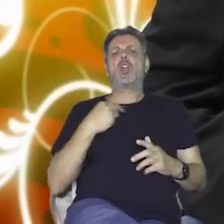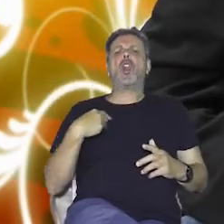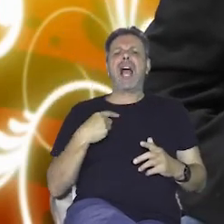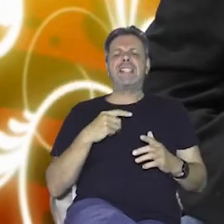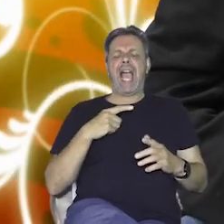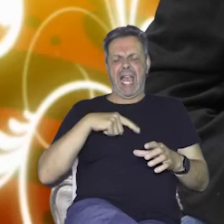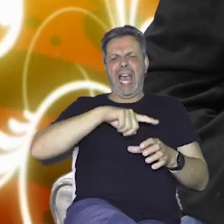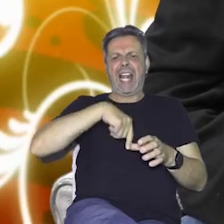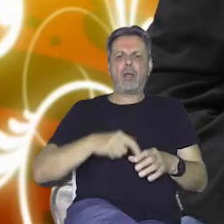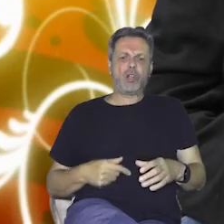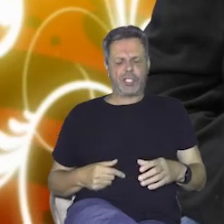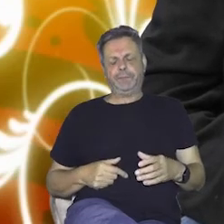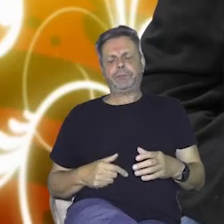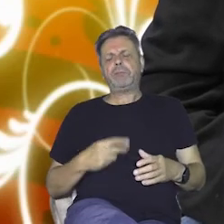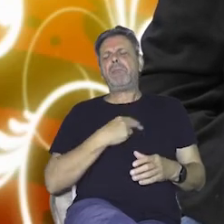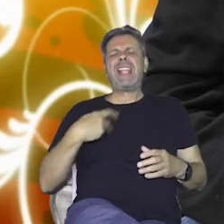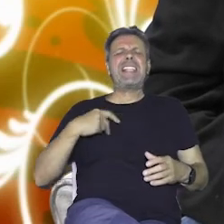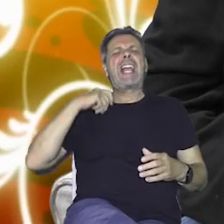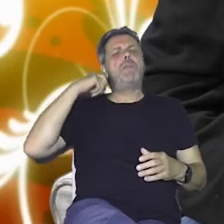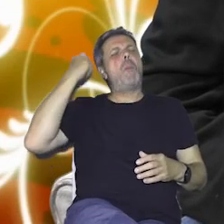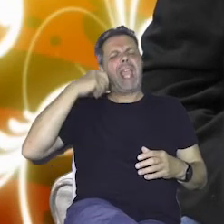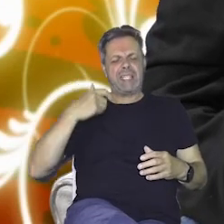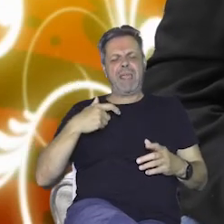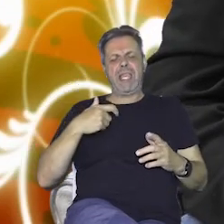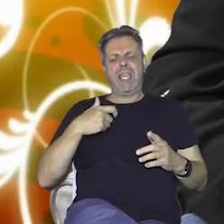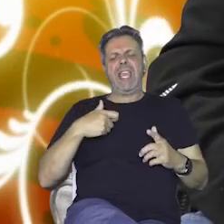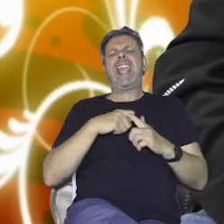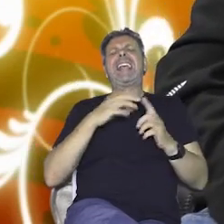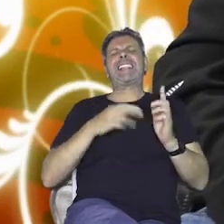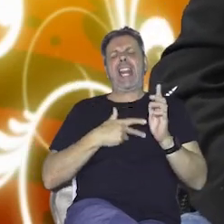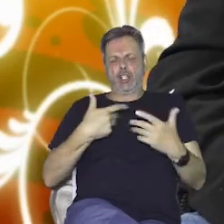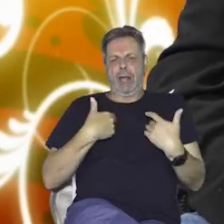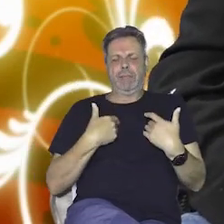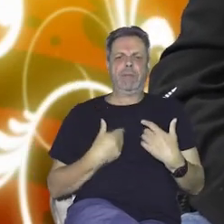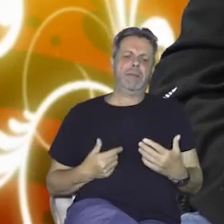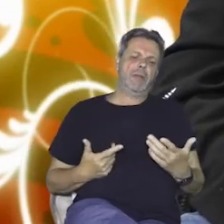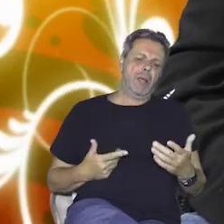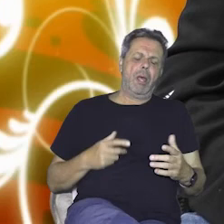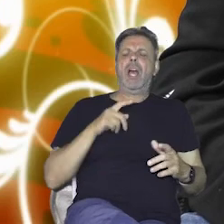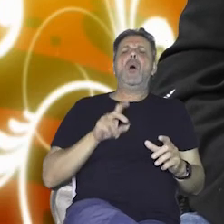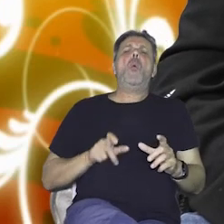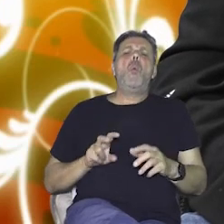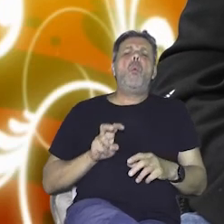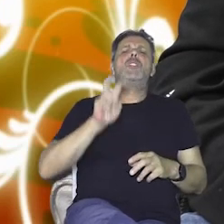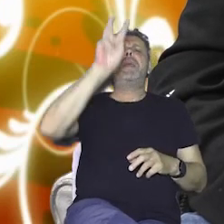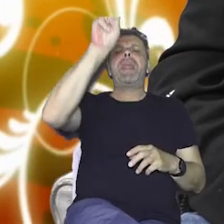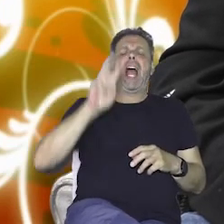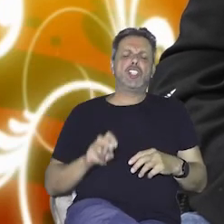Zagreb u pjesmi Željka Krznarića. 10 novih pjesama, pjesma o Uspinjači, Topus